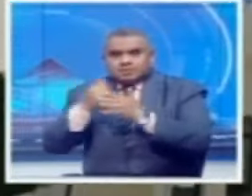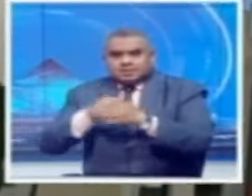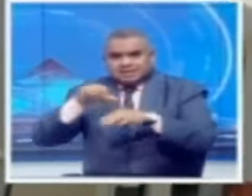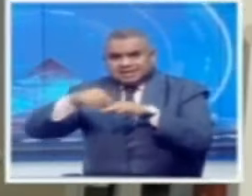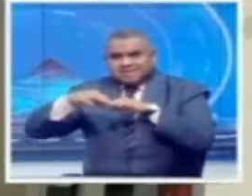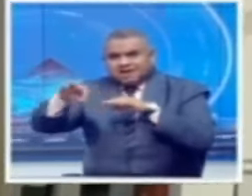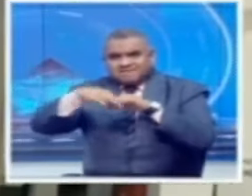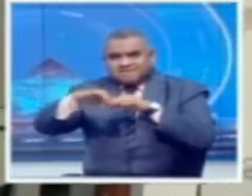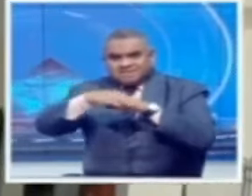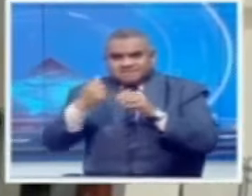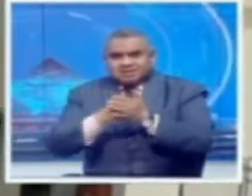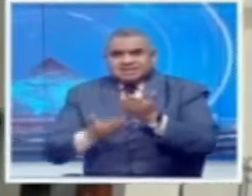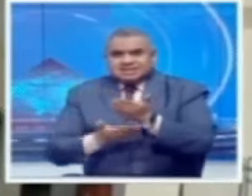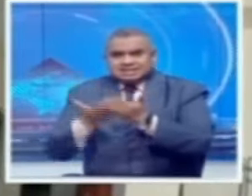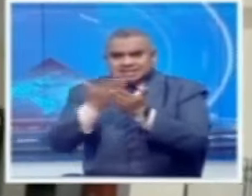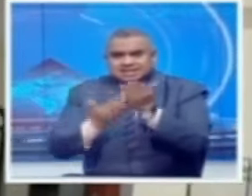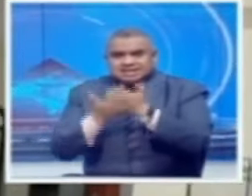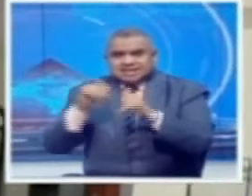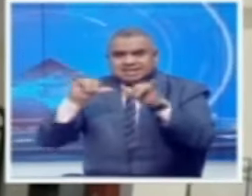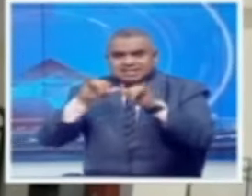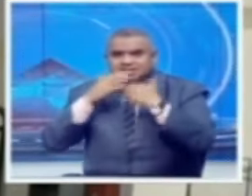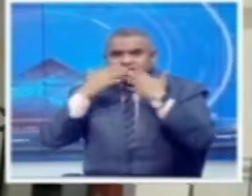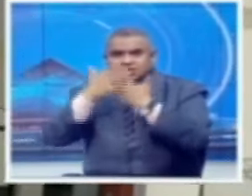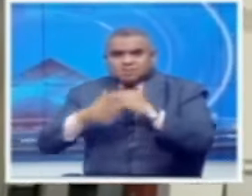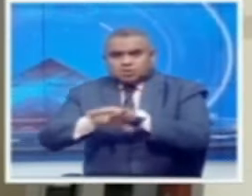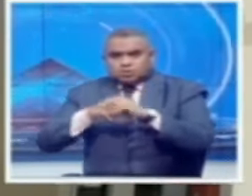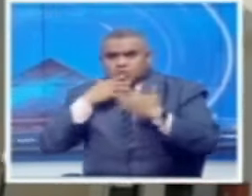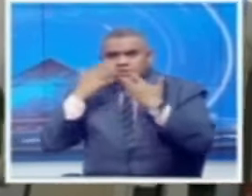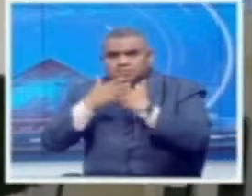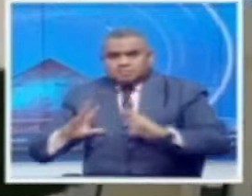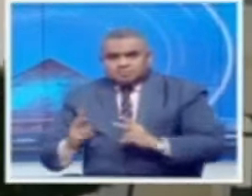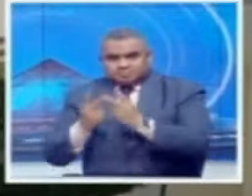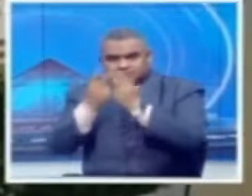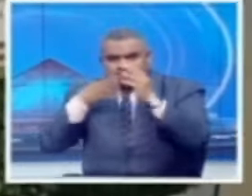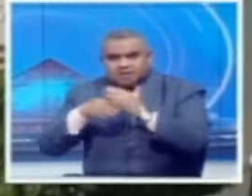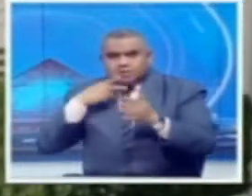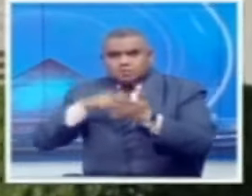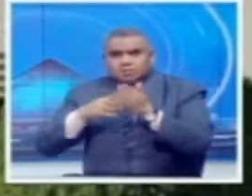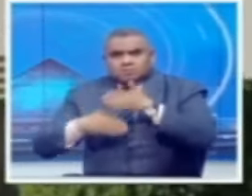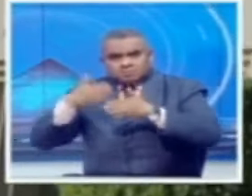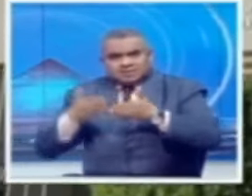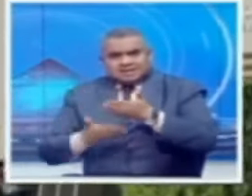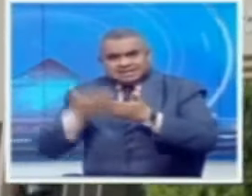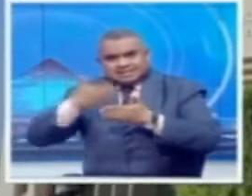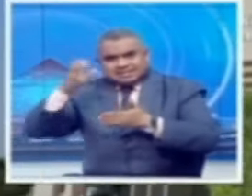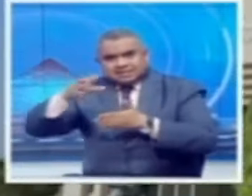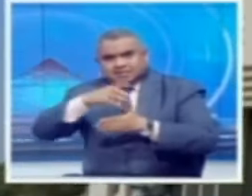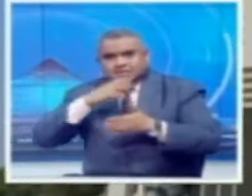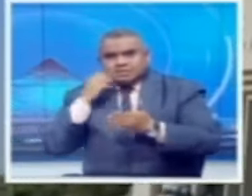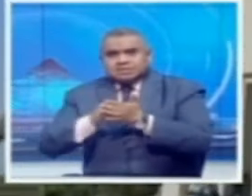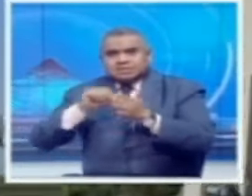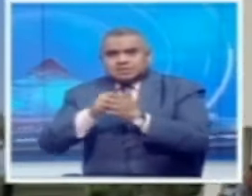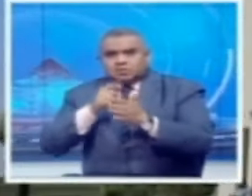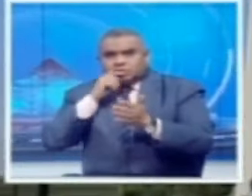والمناطق النائية، لتوفير خدمات الإنترنت للمشروعات الجديدة ومشروعات البنى الأساسية والمجتمعات العمرانية